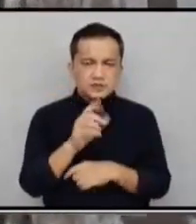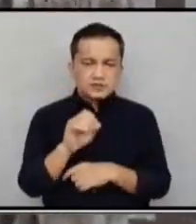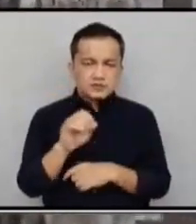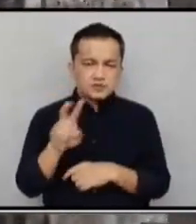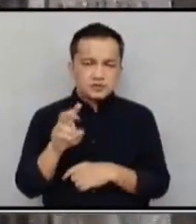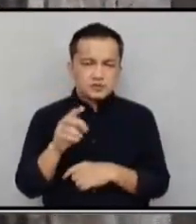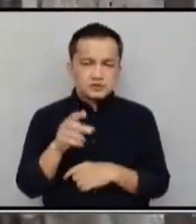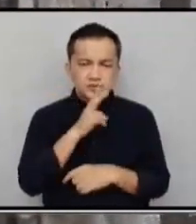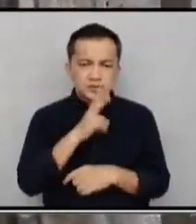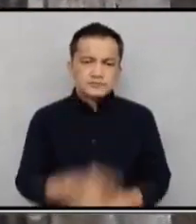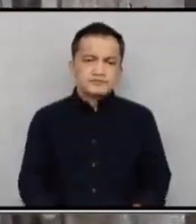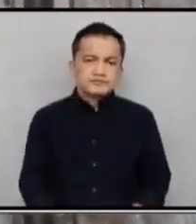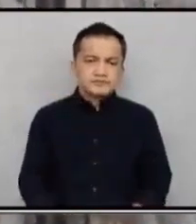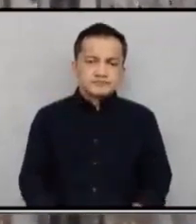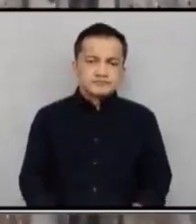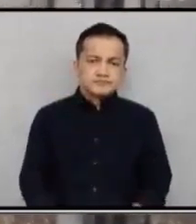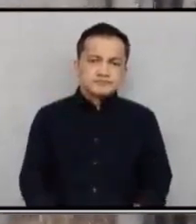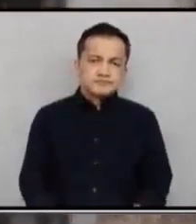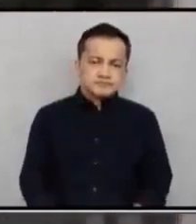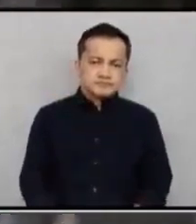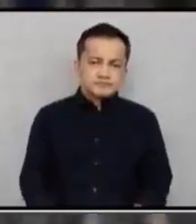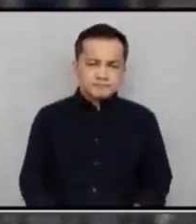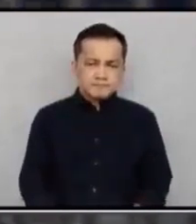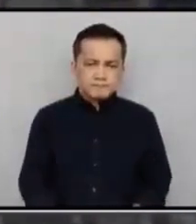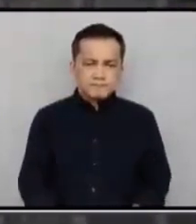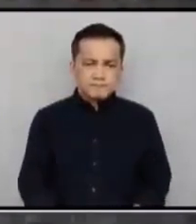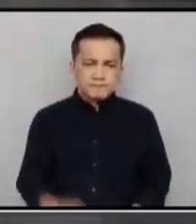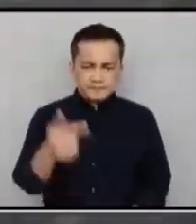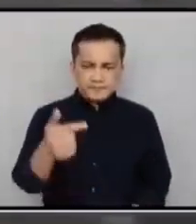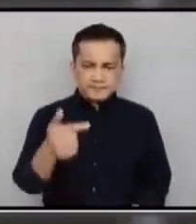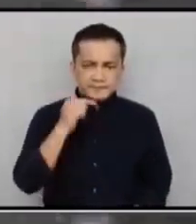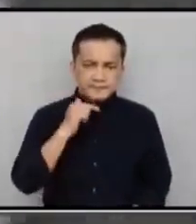Noel Talakay para sa Morning Show ng Bayan, Rise and Shine, Pilipinas.